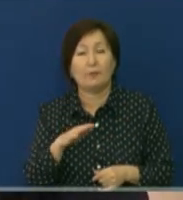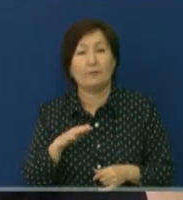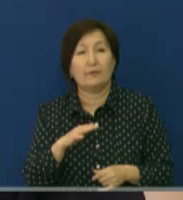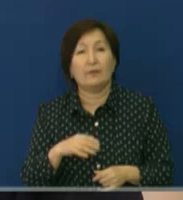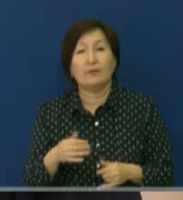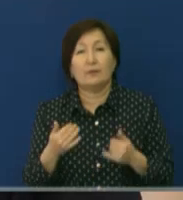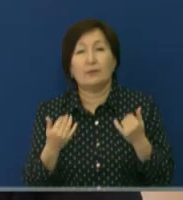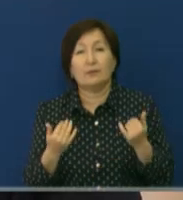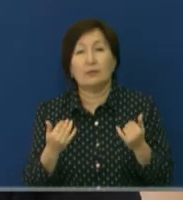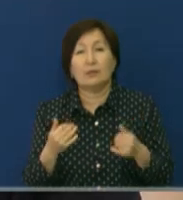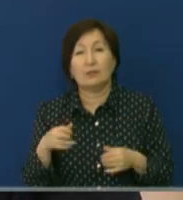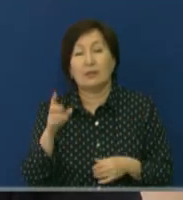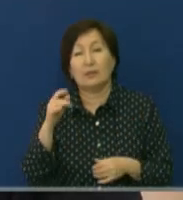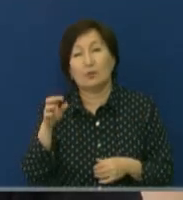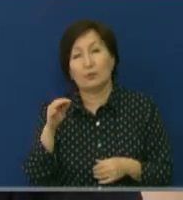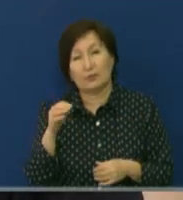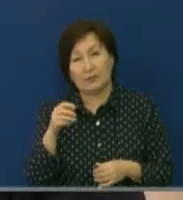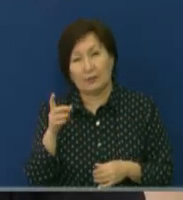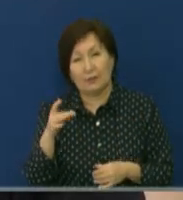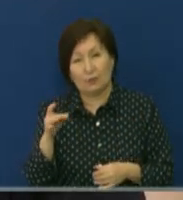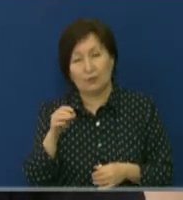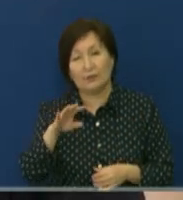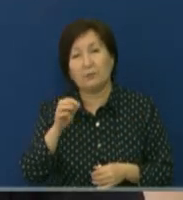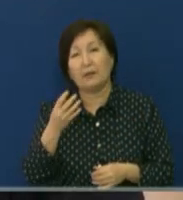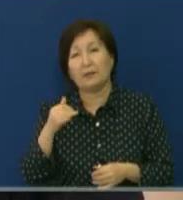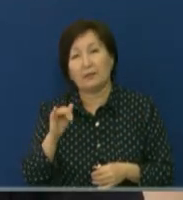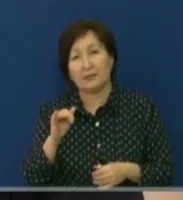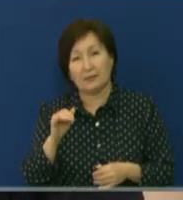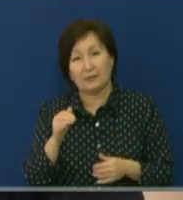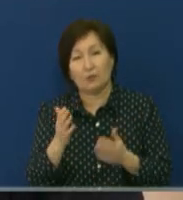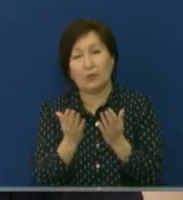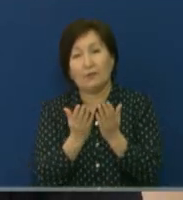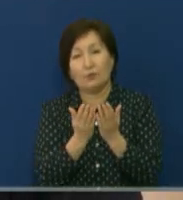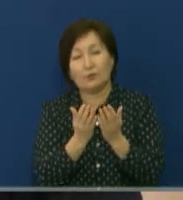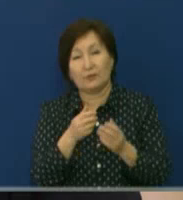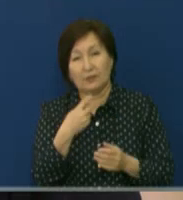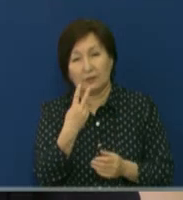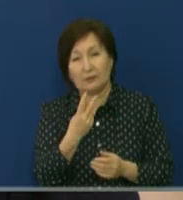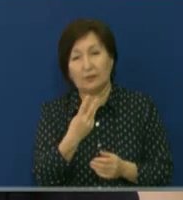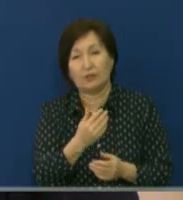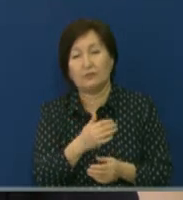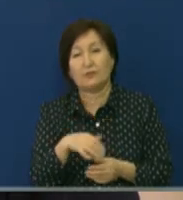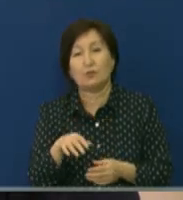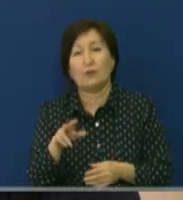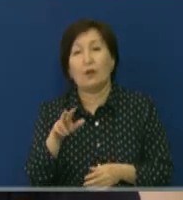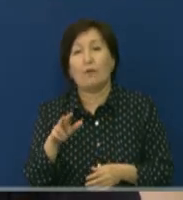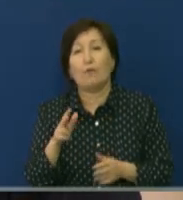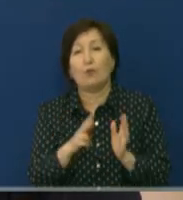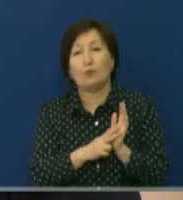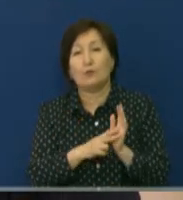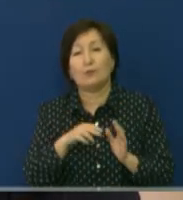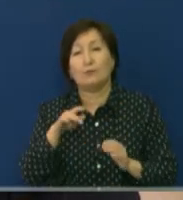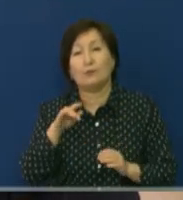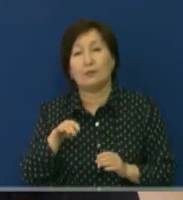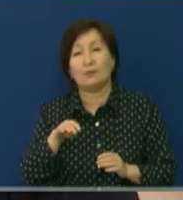названием земель аягоз ского района и тарбагатайского района в основе этой книги лежит большой поиск и упорный труд 8000 наименований земель